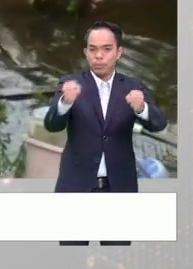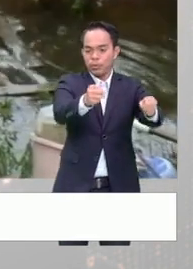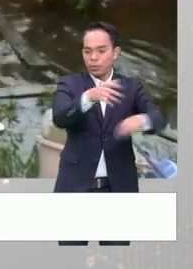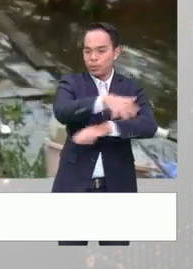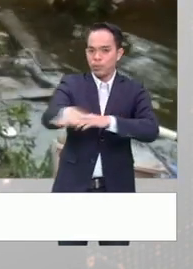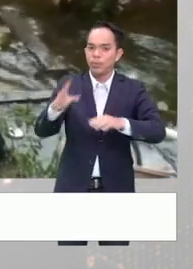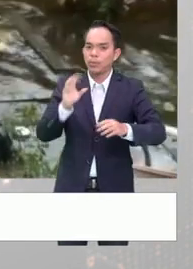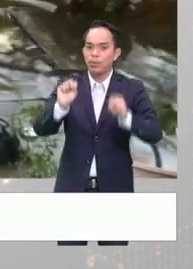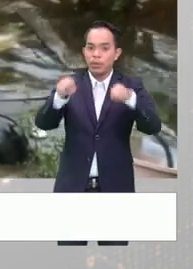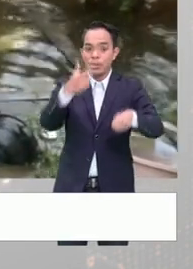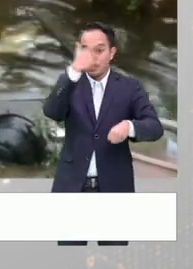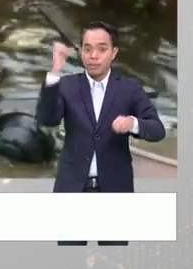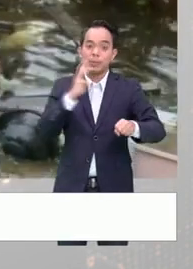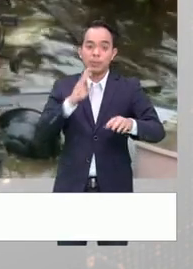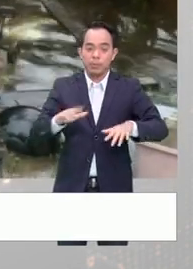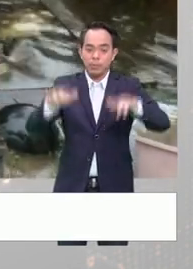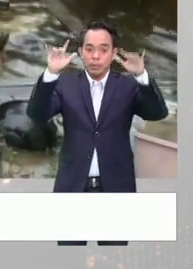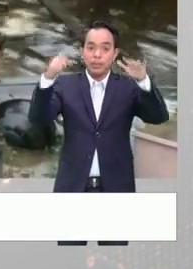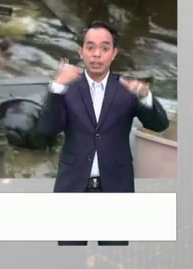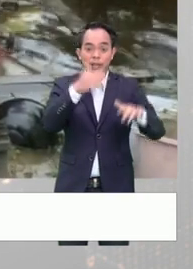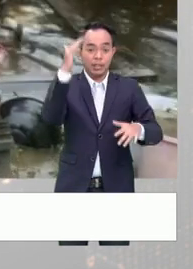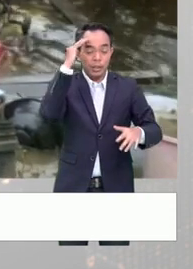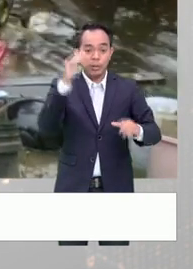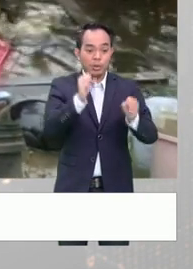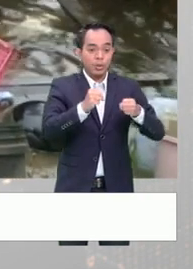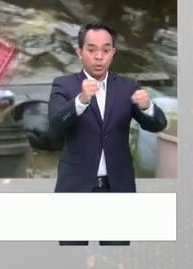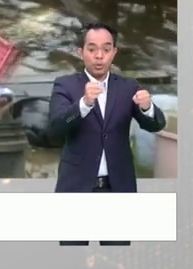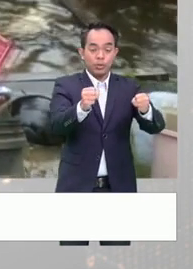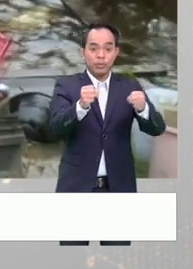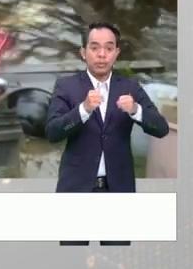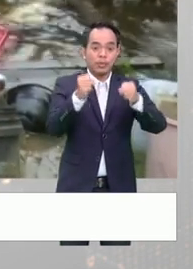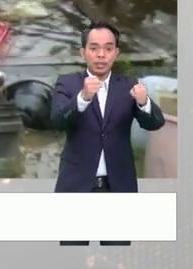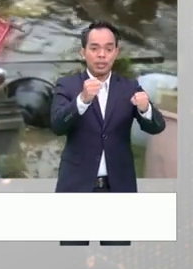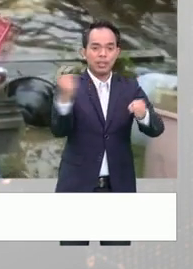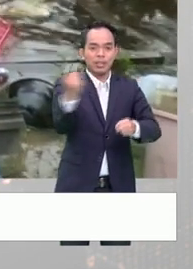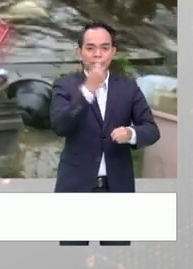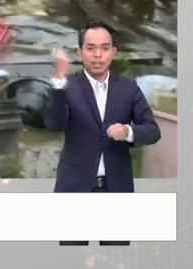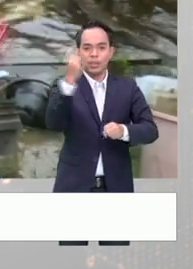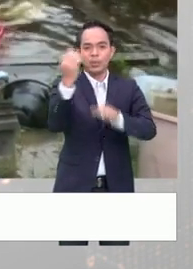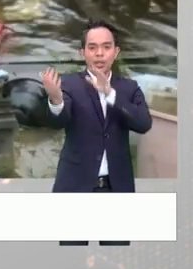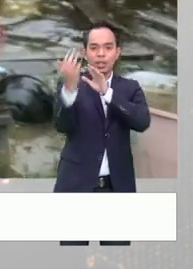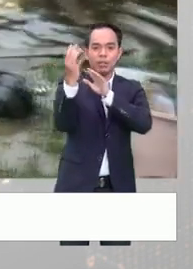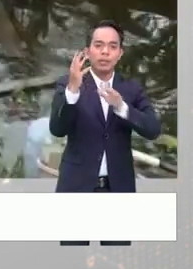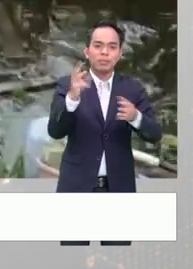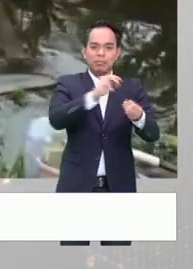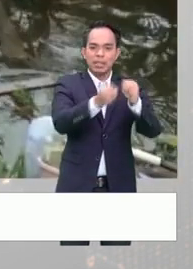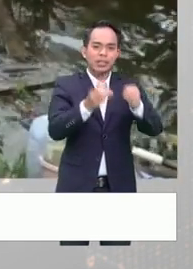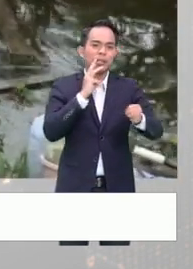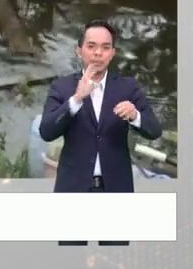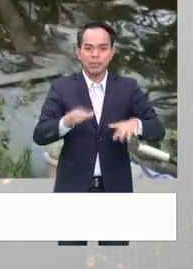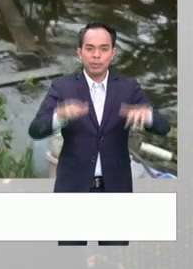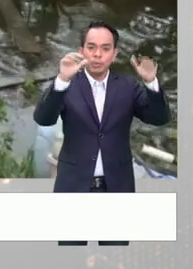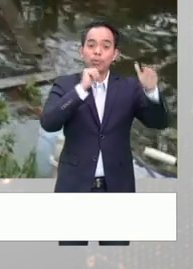walaupun kita tahu Sungai golok ataupun penduduk di Rantau Panjang ini seringkali berdepan dengan situasi banjir bukan sekali